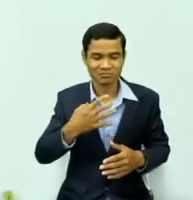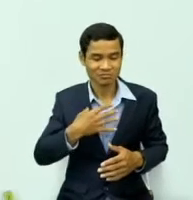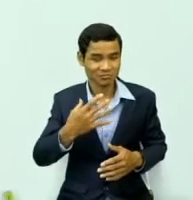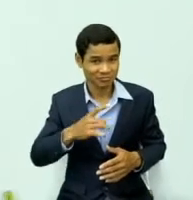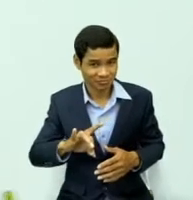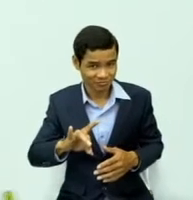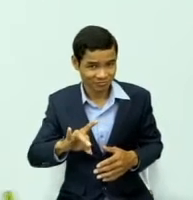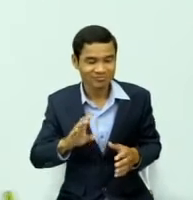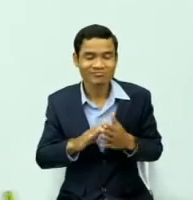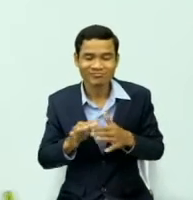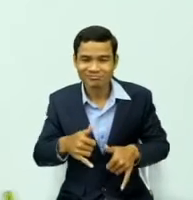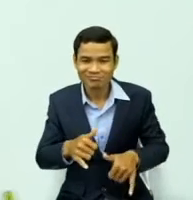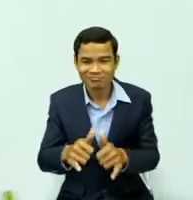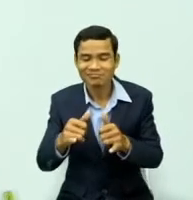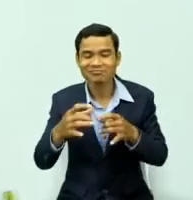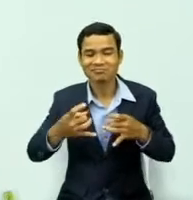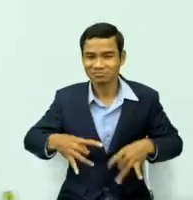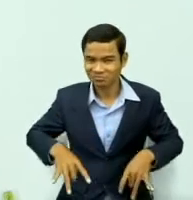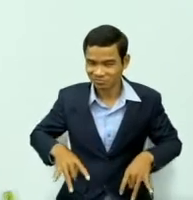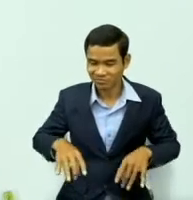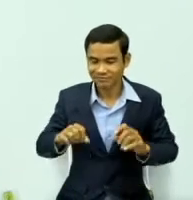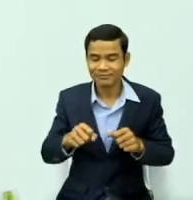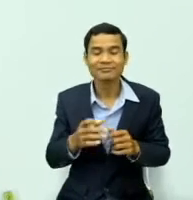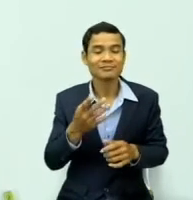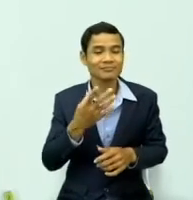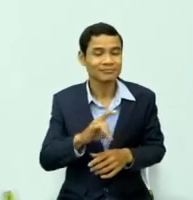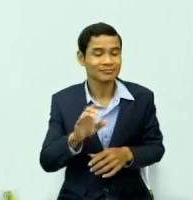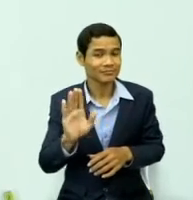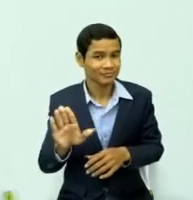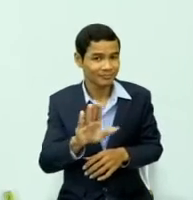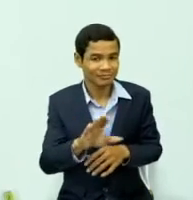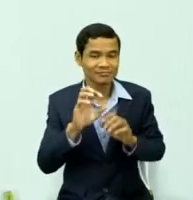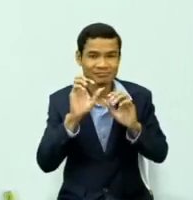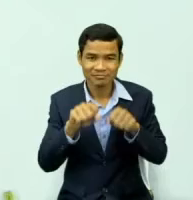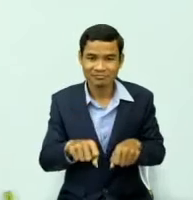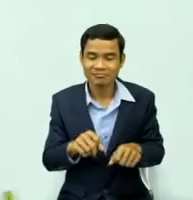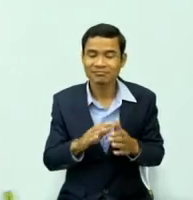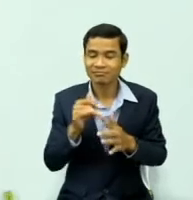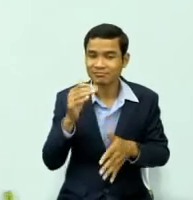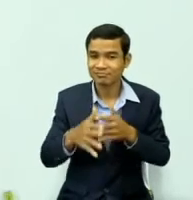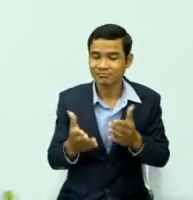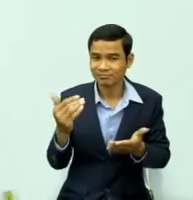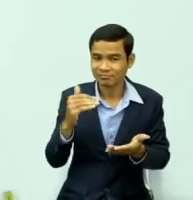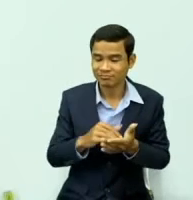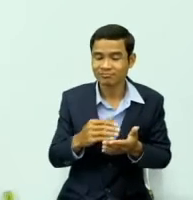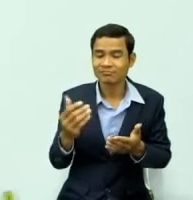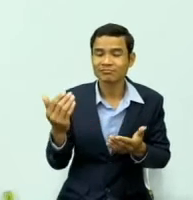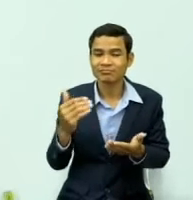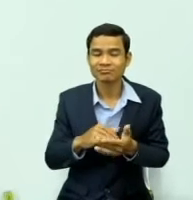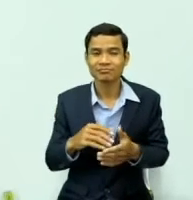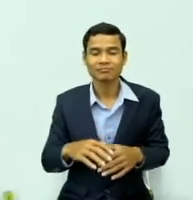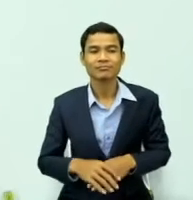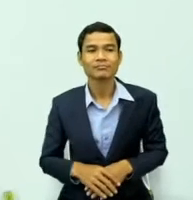liền chà lỡ nè con ai lên đi con ăn bị đi sao cho thầm mình đoàn tiết